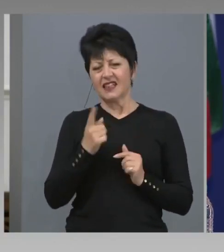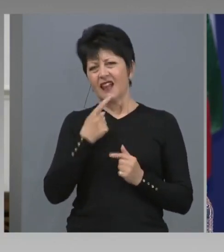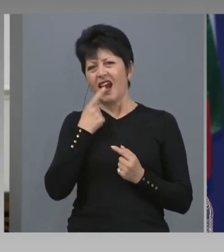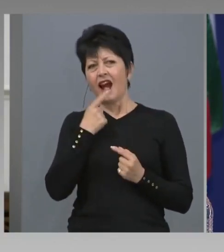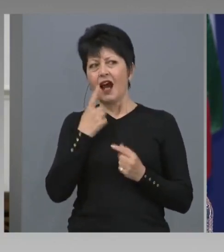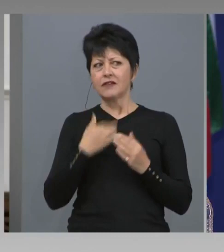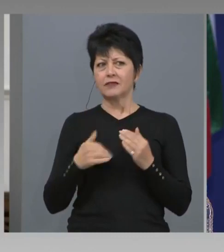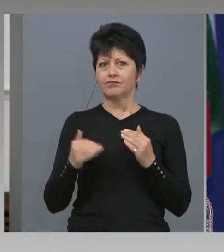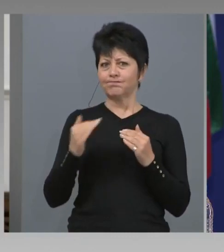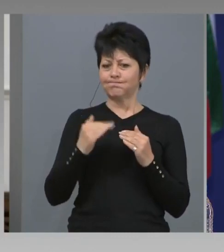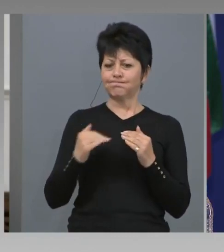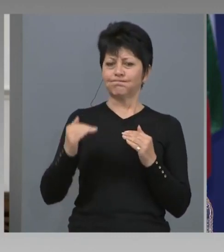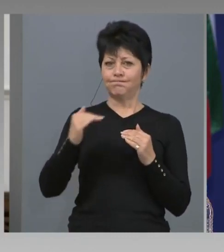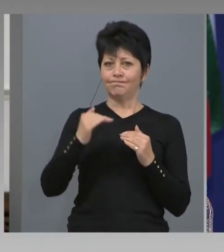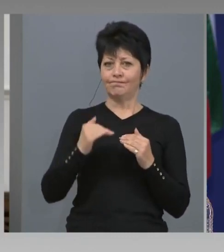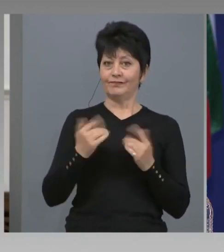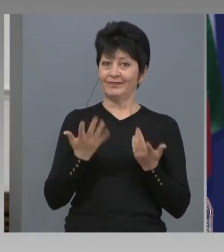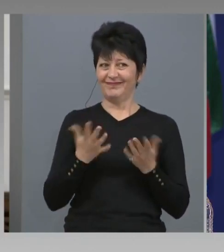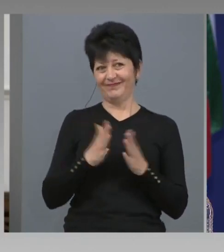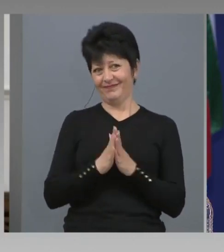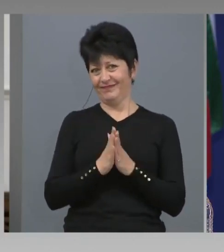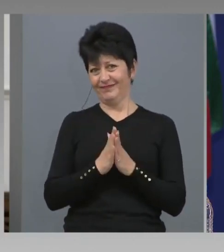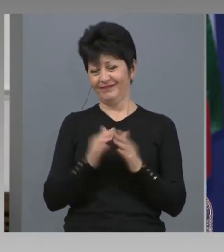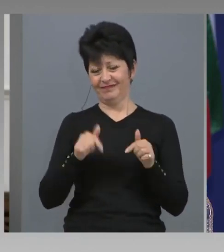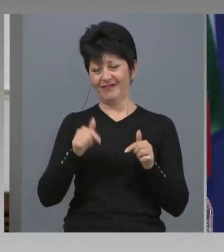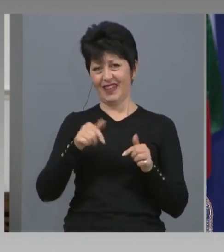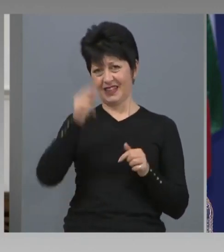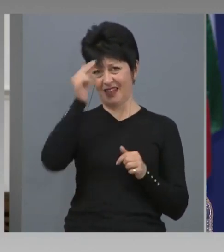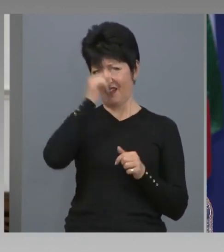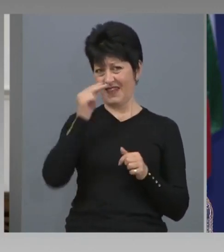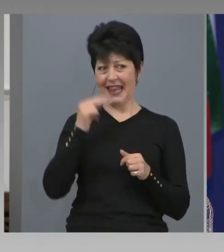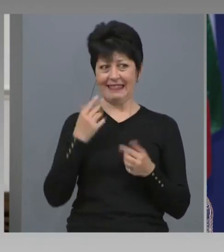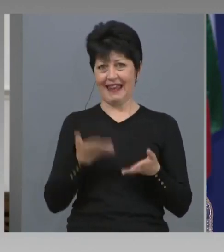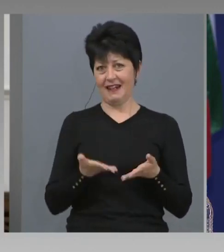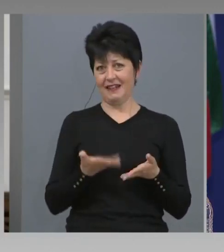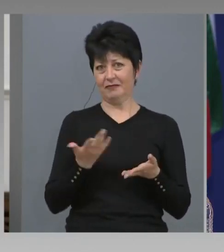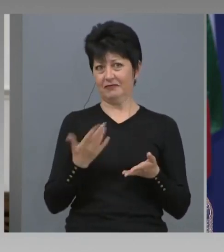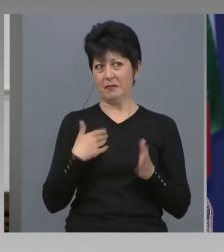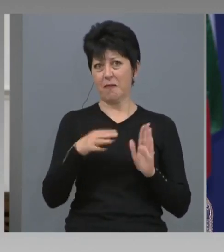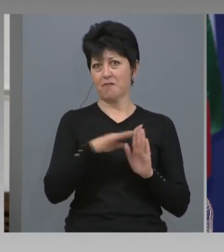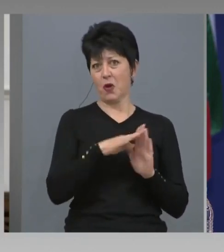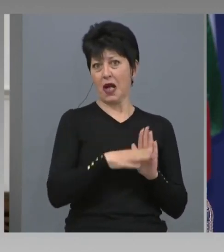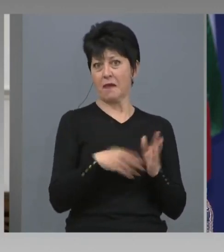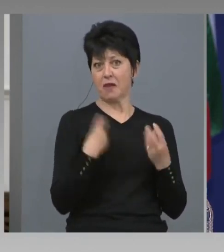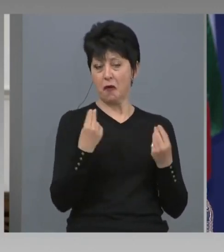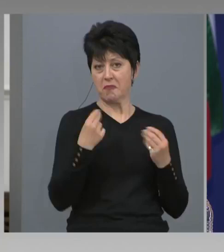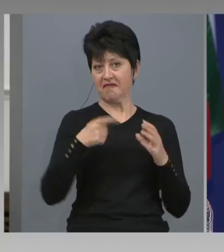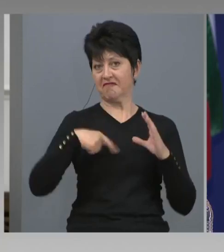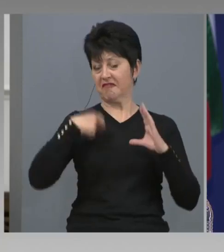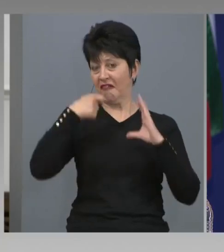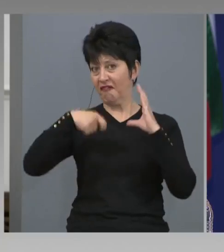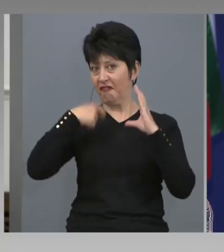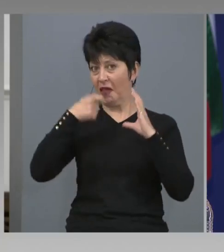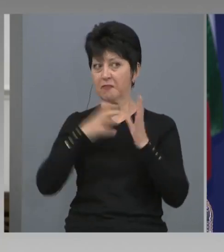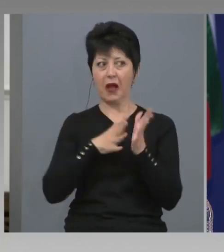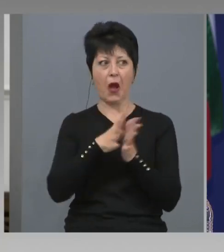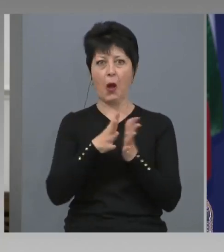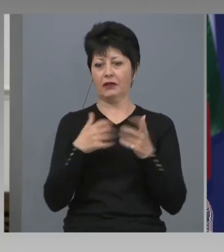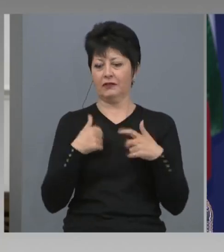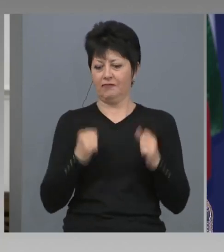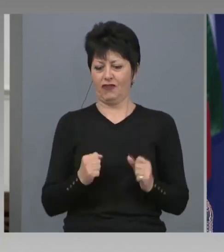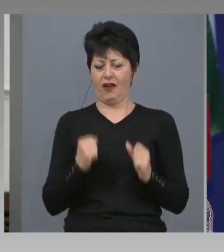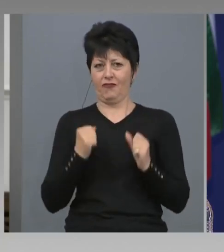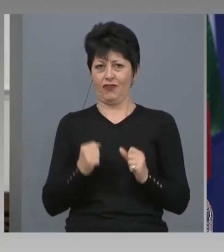не, все пак неделя. Имате си програми хубави, има филми, хората ги чакат, а вие по ваше